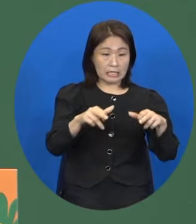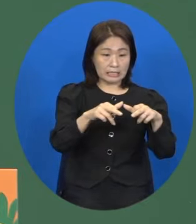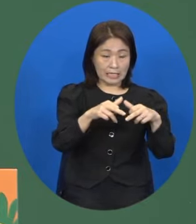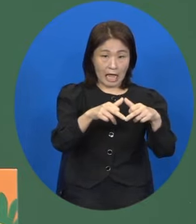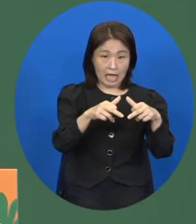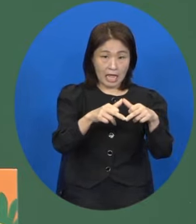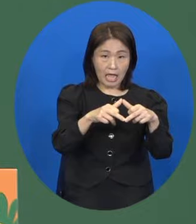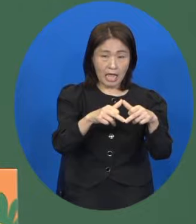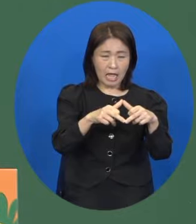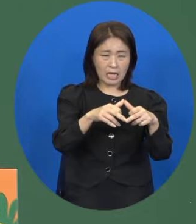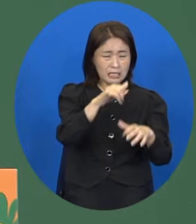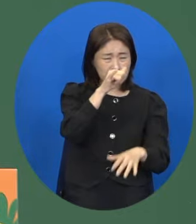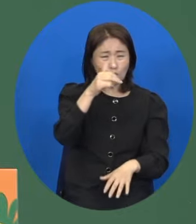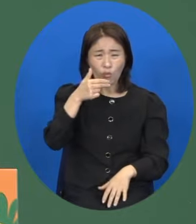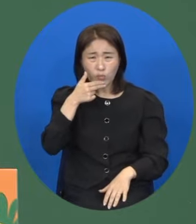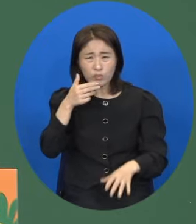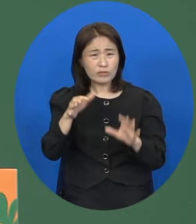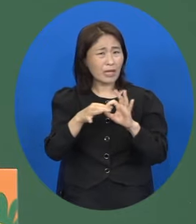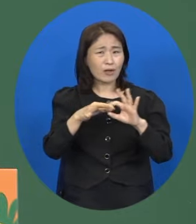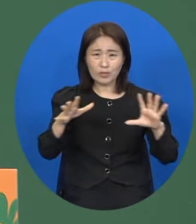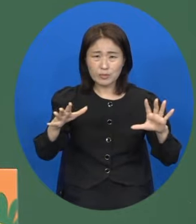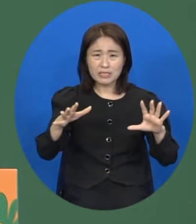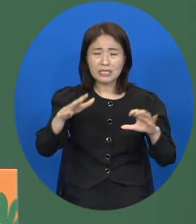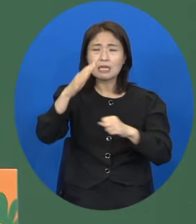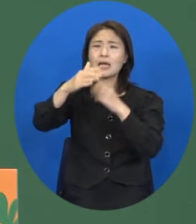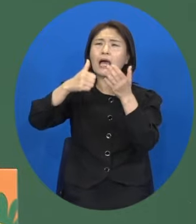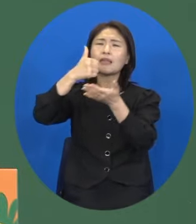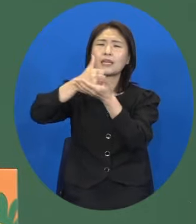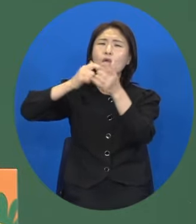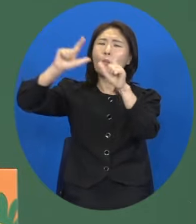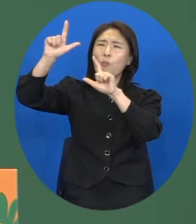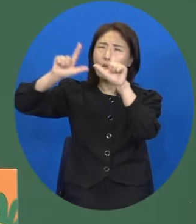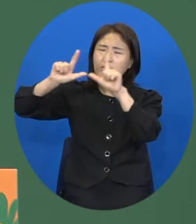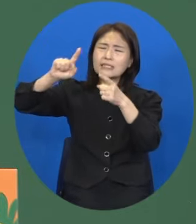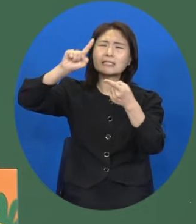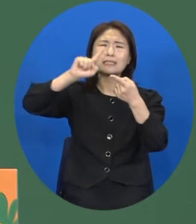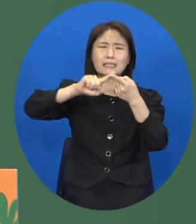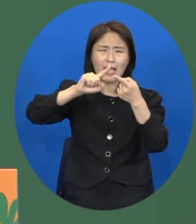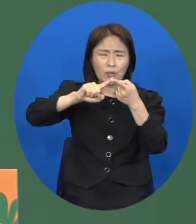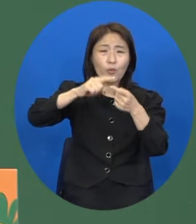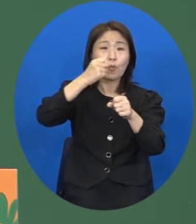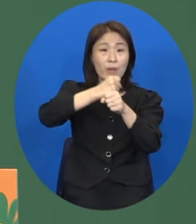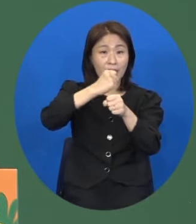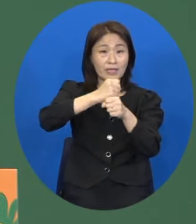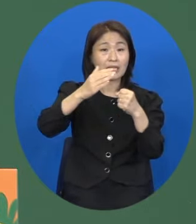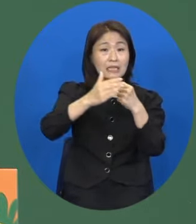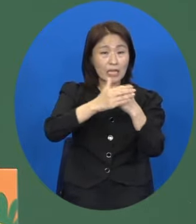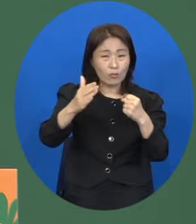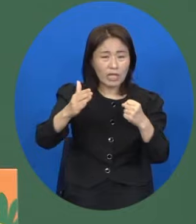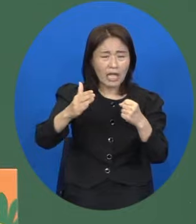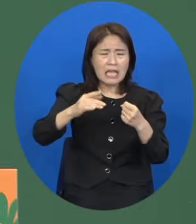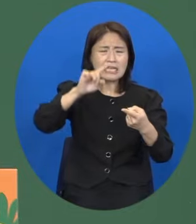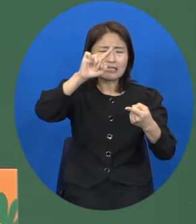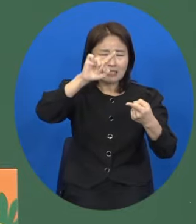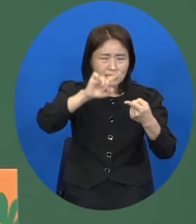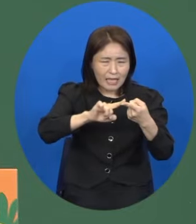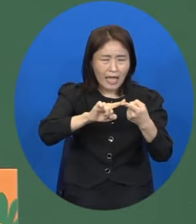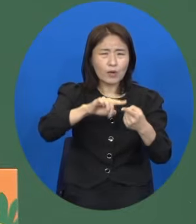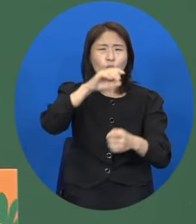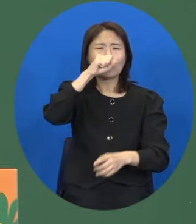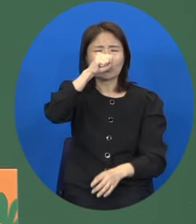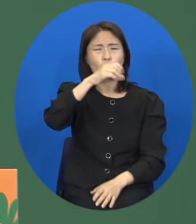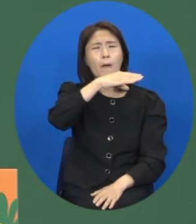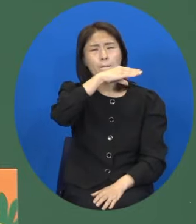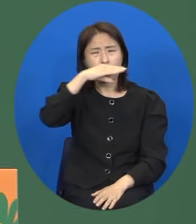다 하나님의 형상으로 창조된 사람이기에 그 자체로 참되고 선하며 아름답다라고